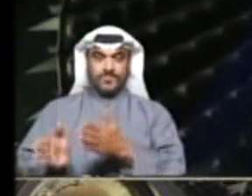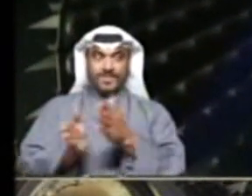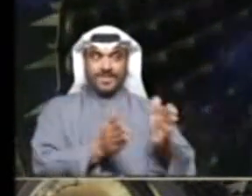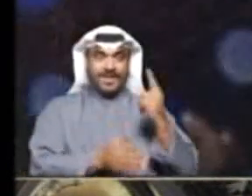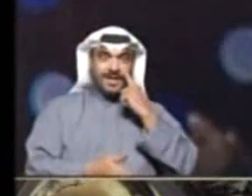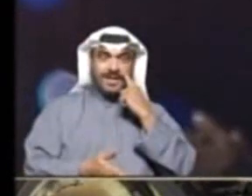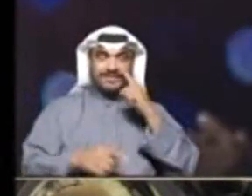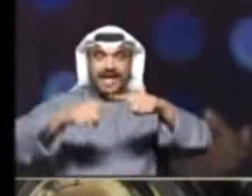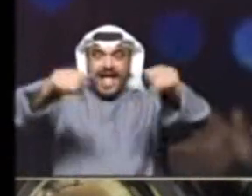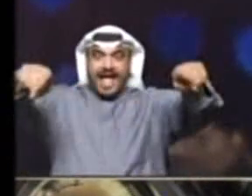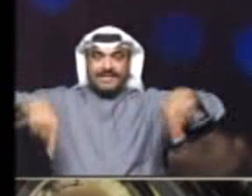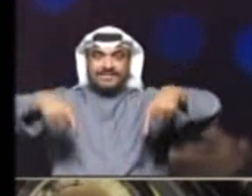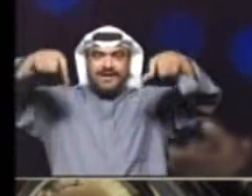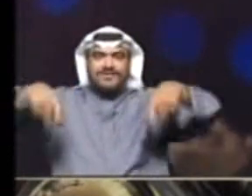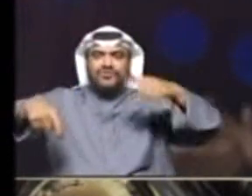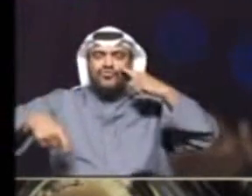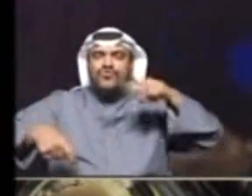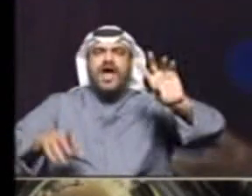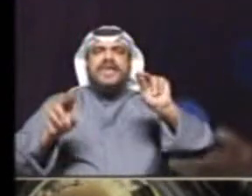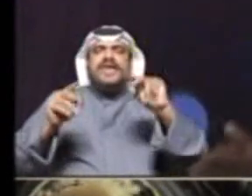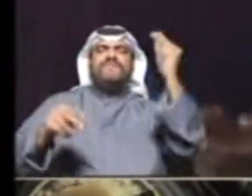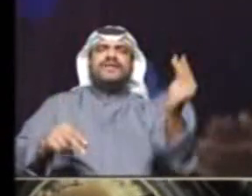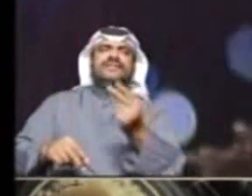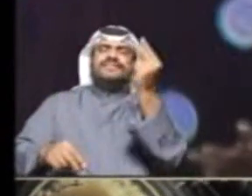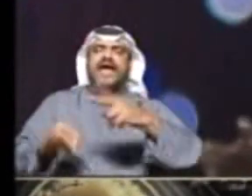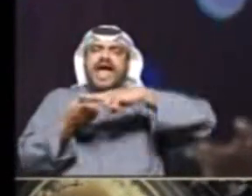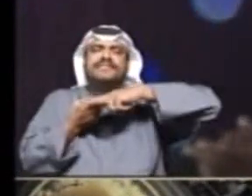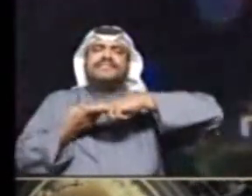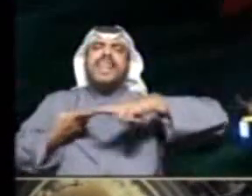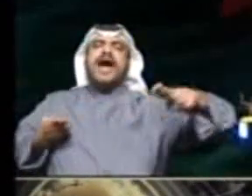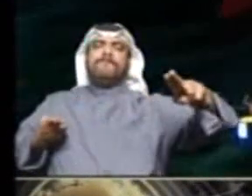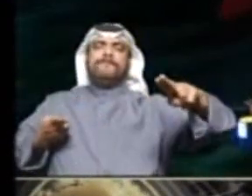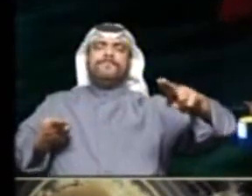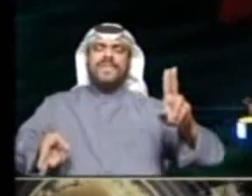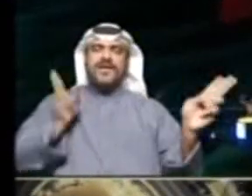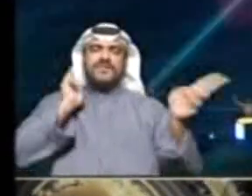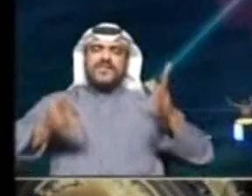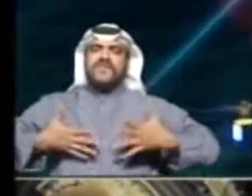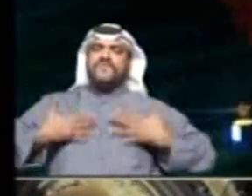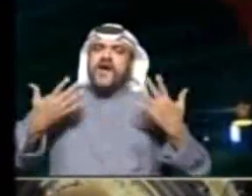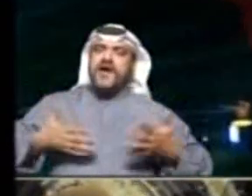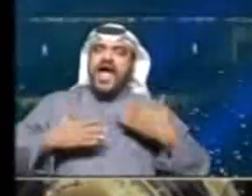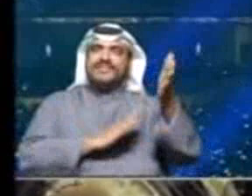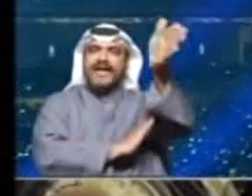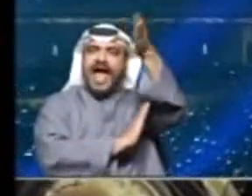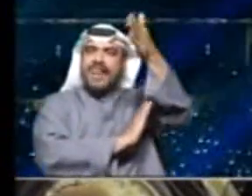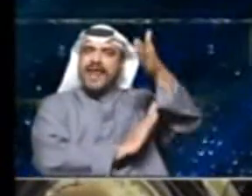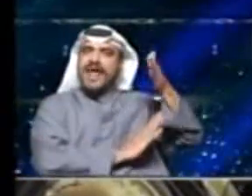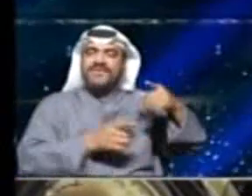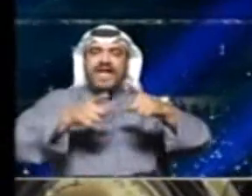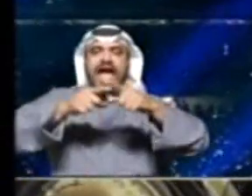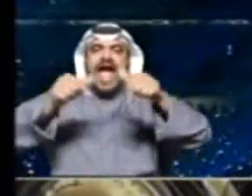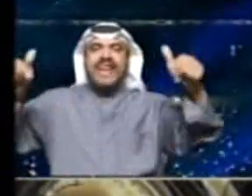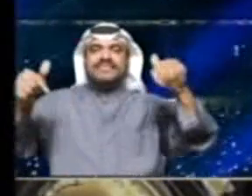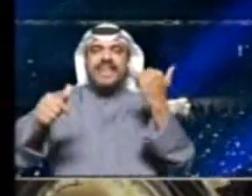المربع الأخضر تحول إلى لوحة رسمت بألوان السلام بألوان الفرح وأعلام الدول الشقيقة المشاركة في هذه